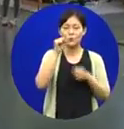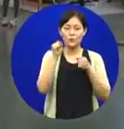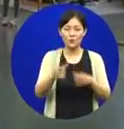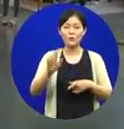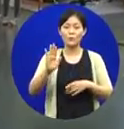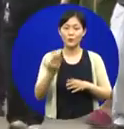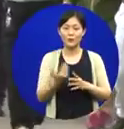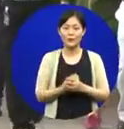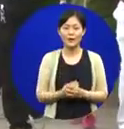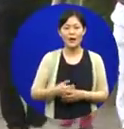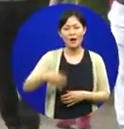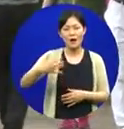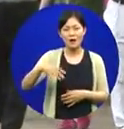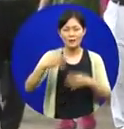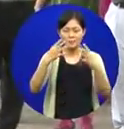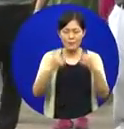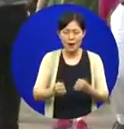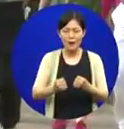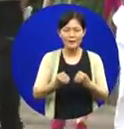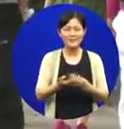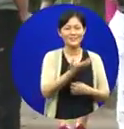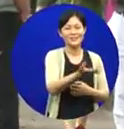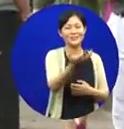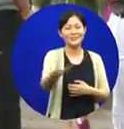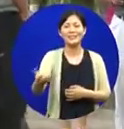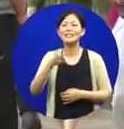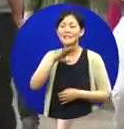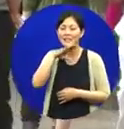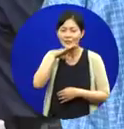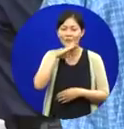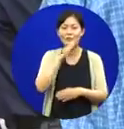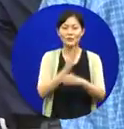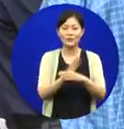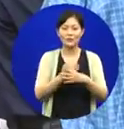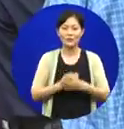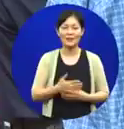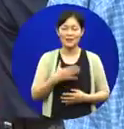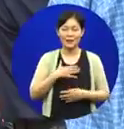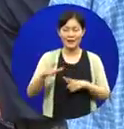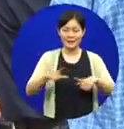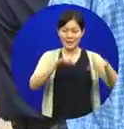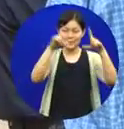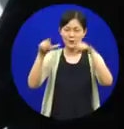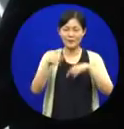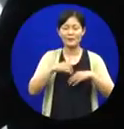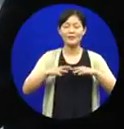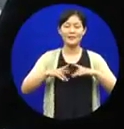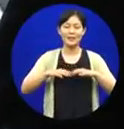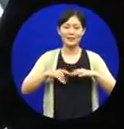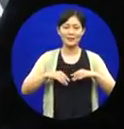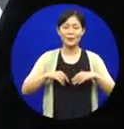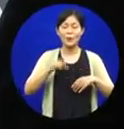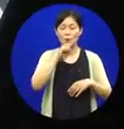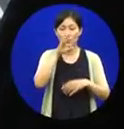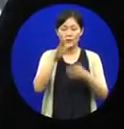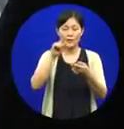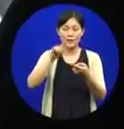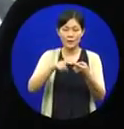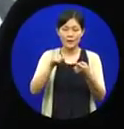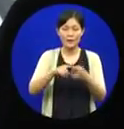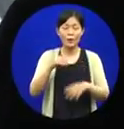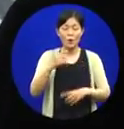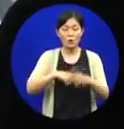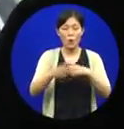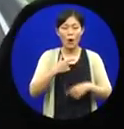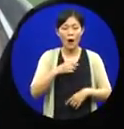것 같은데요. 아직도 더 많은 투어가 기다리고 있습니다. 내가 살고 있는 자랑스러운 용인에 대해서